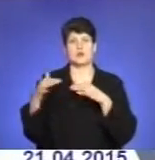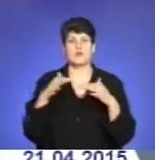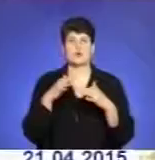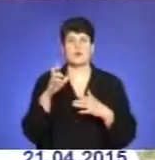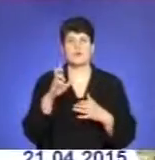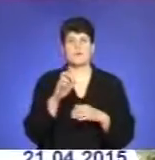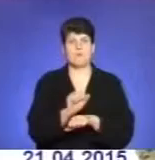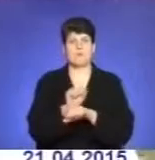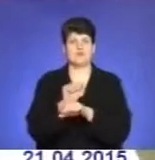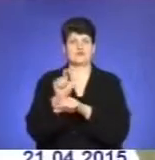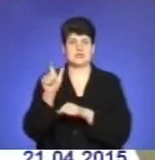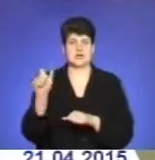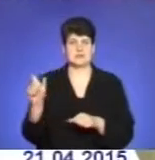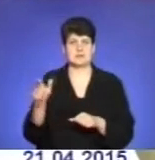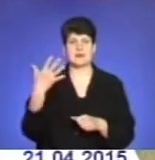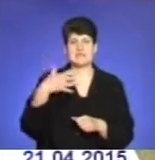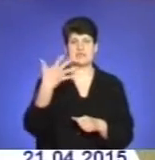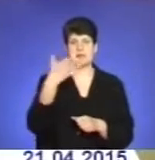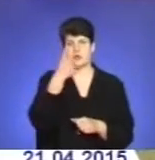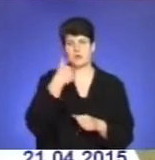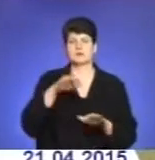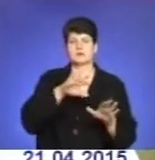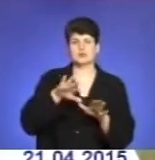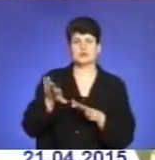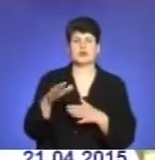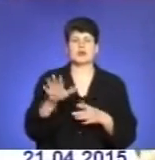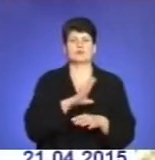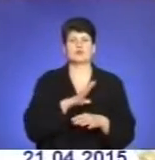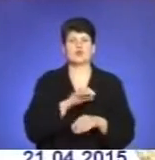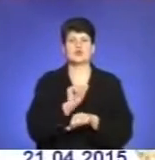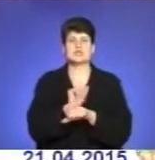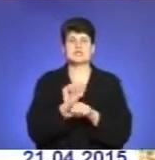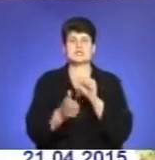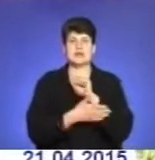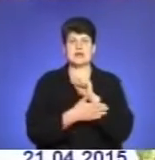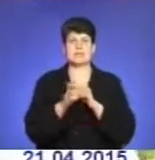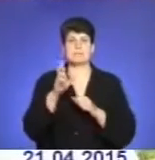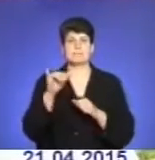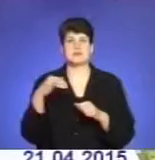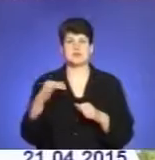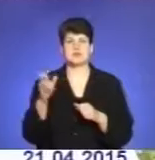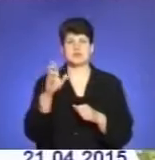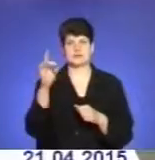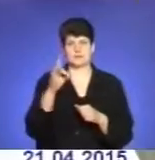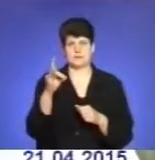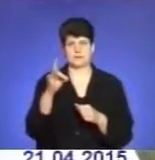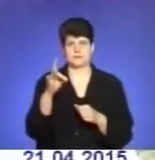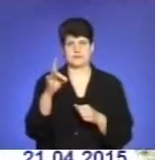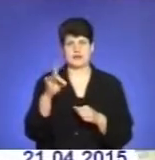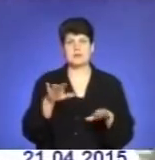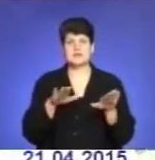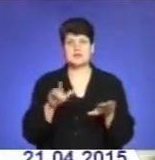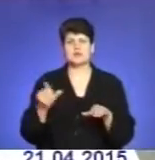Лози. 55 років минуло, як відбувся останній бій повстанців у Лозовецькому лісі на Бережанщині. Місцеві